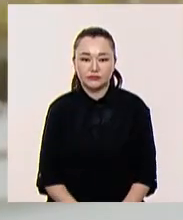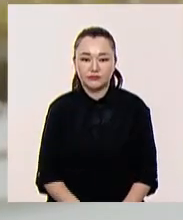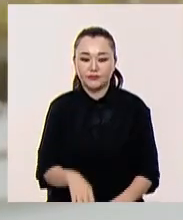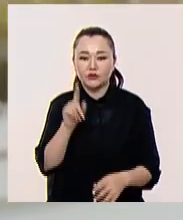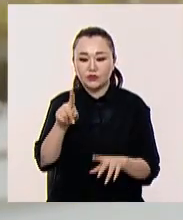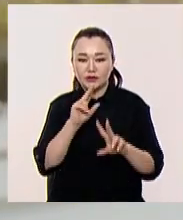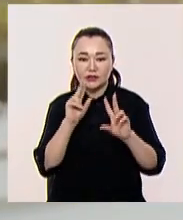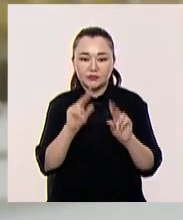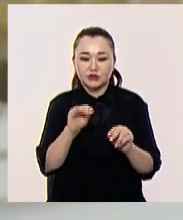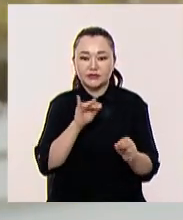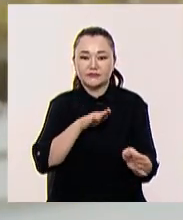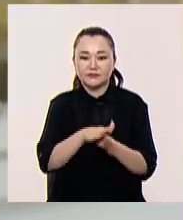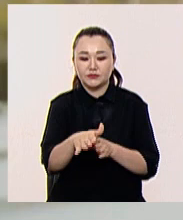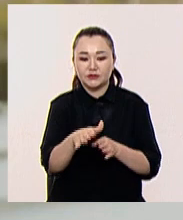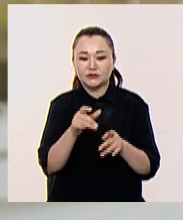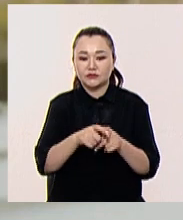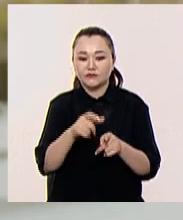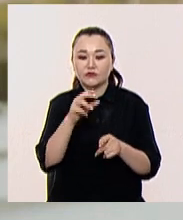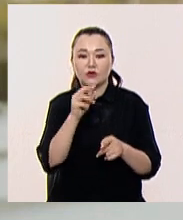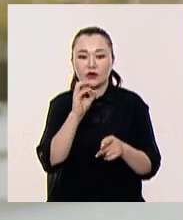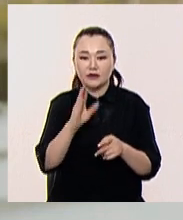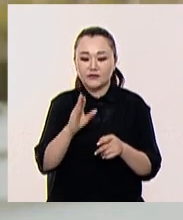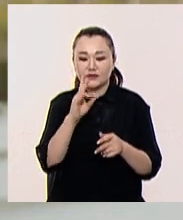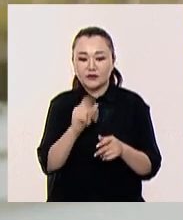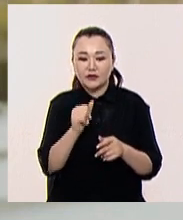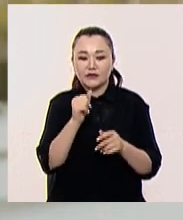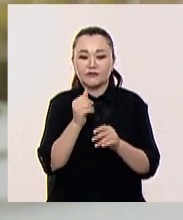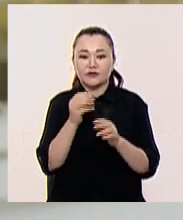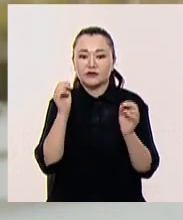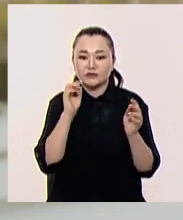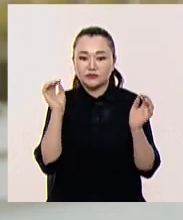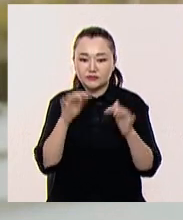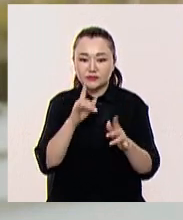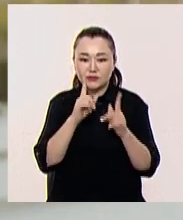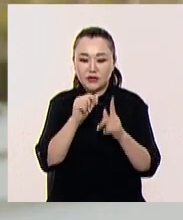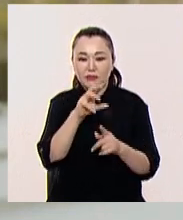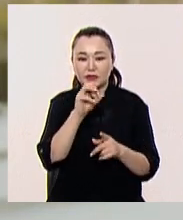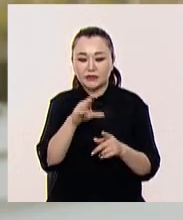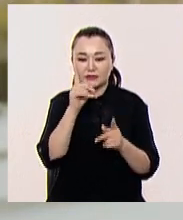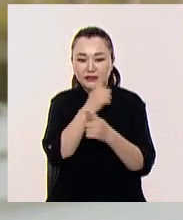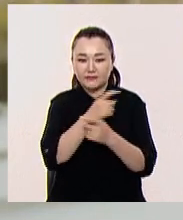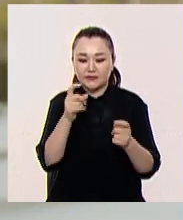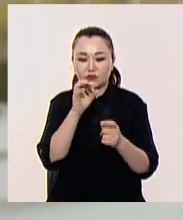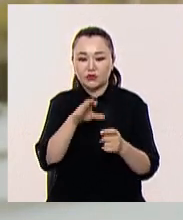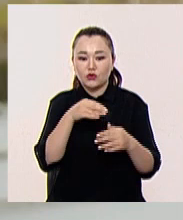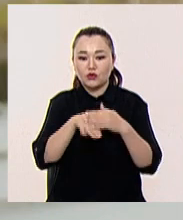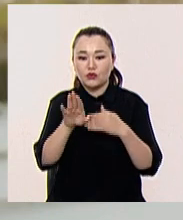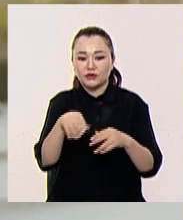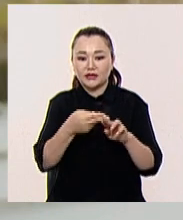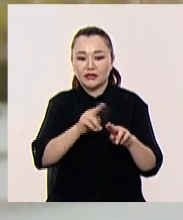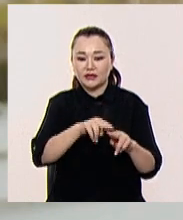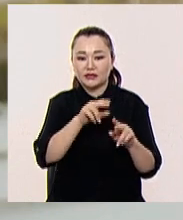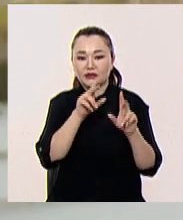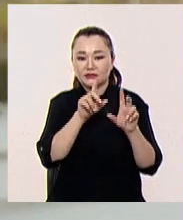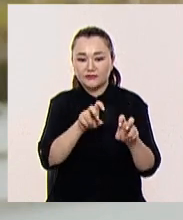Он обещал и сдержал слово. Касым-Жомарт Токаев на внеочередном съезде партии «Аманат» заявил, что уходит из политической ячейки.